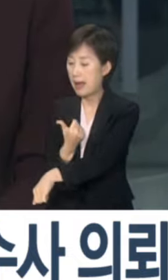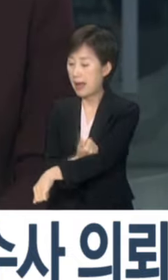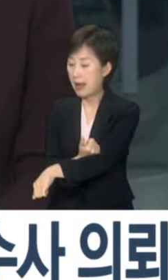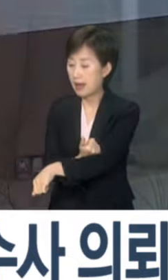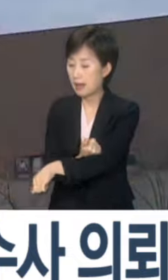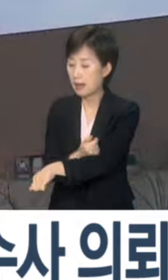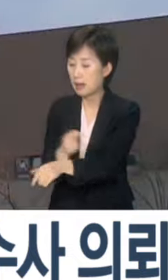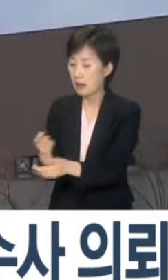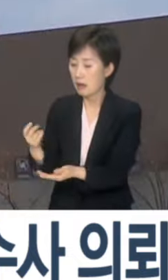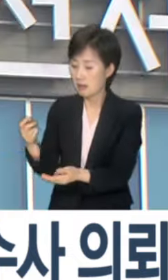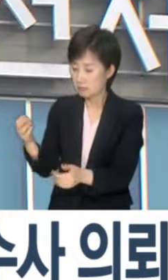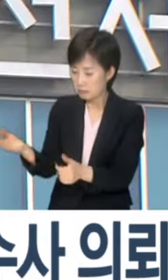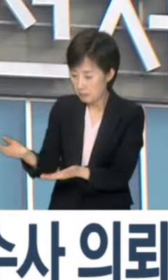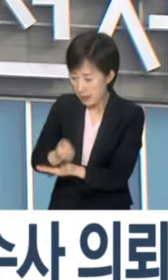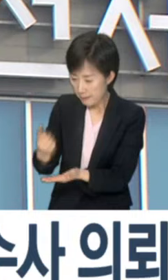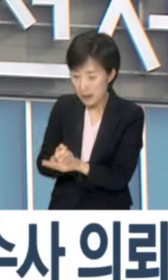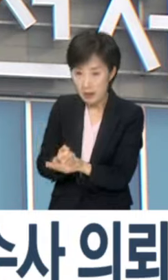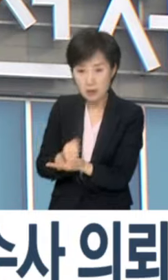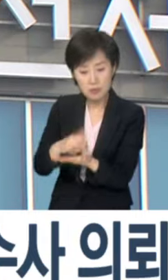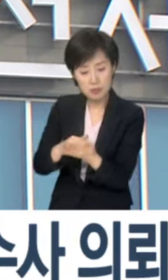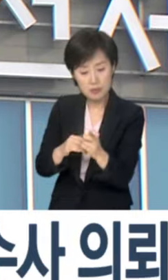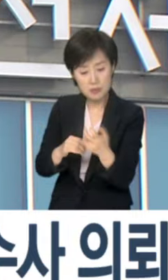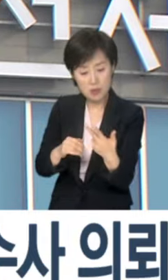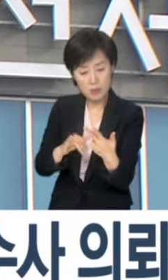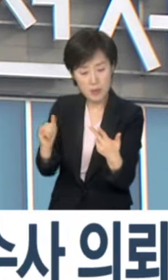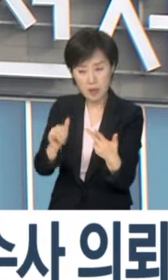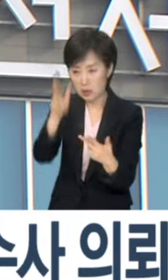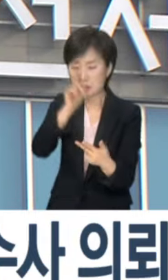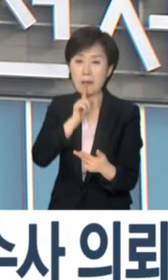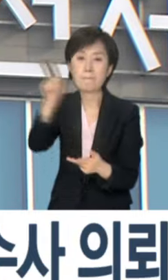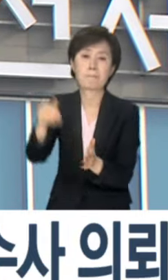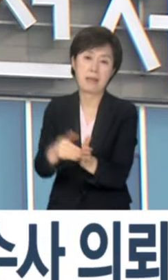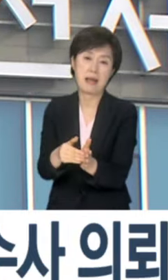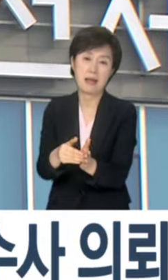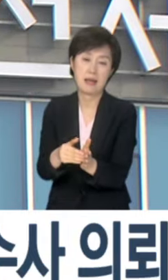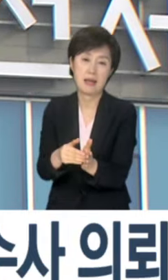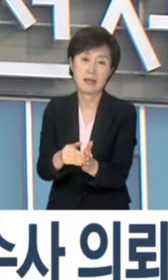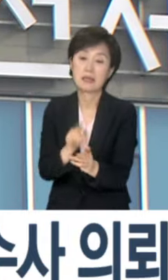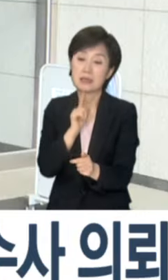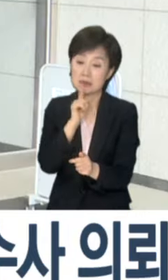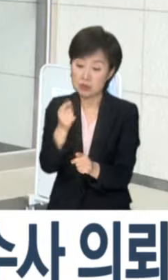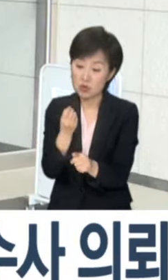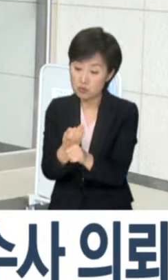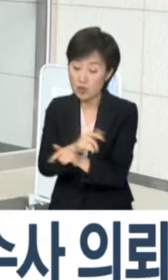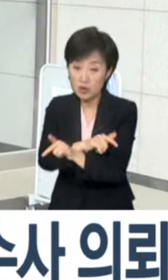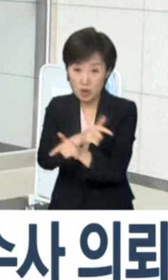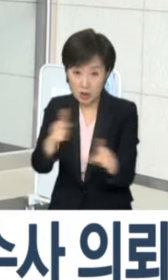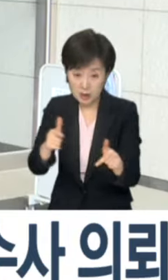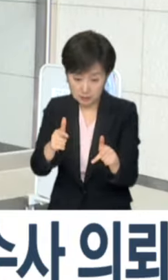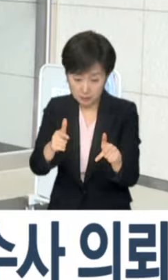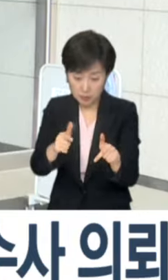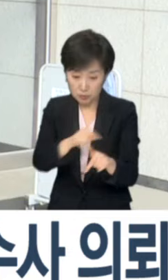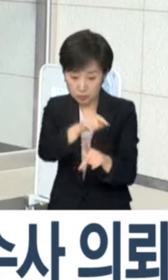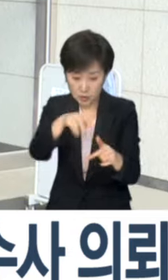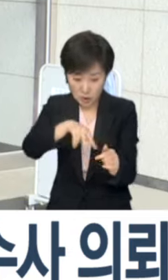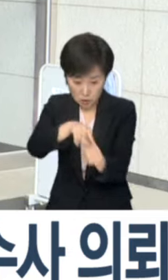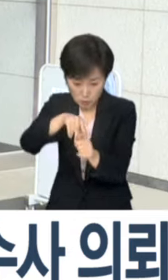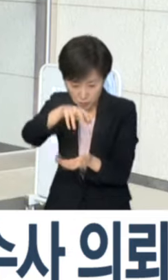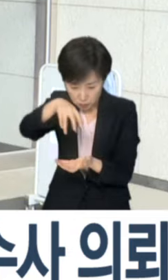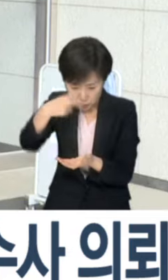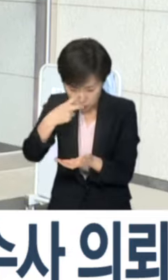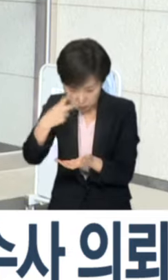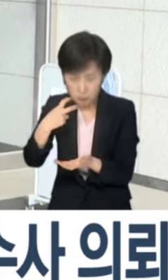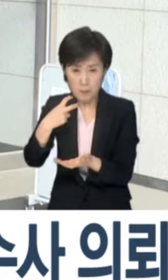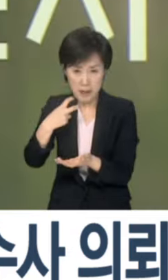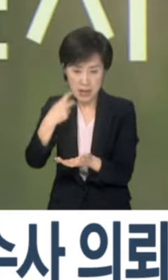27명을 수사 의뢰했습니다 식약처는 신고나 제보 또 마약류 통합 관리 시스템 빅데이터 기반으로